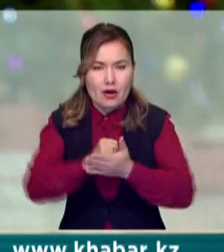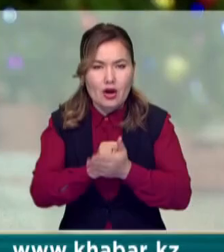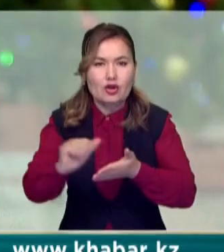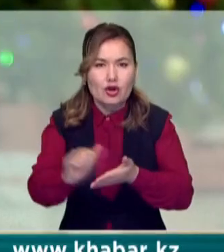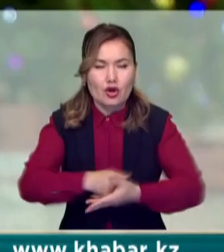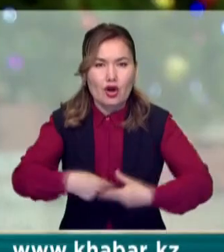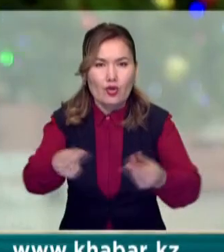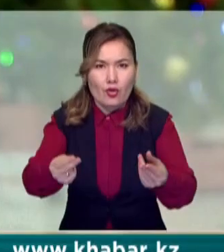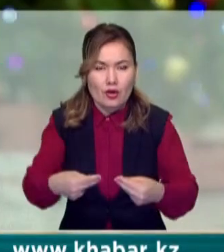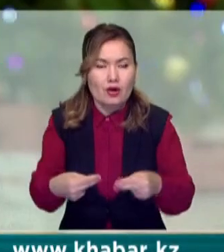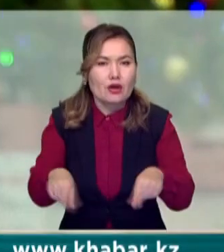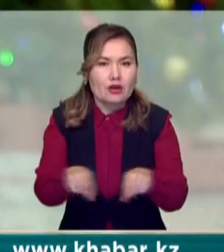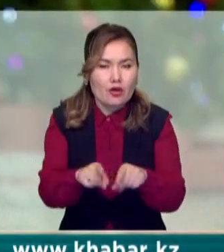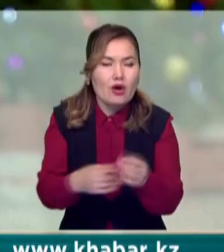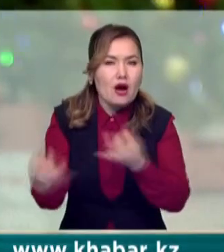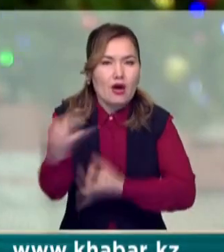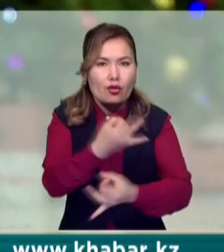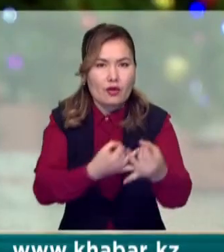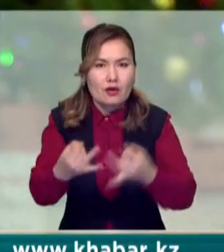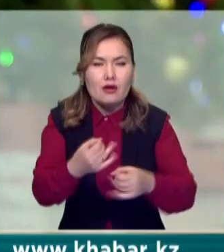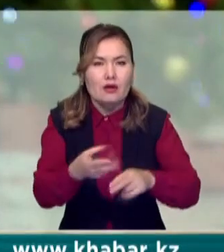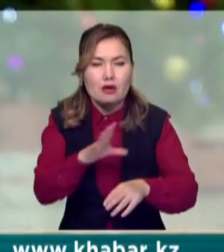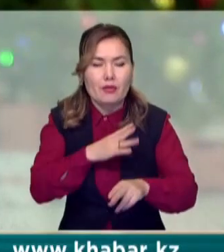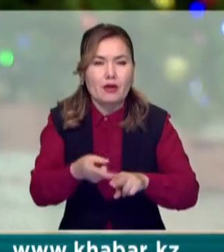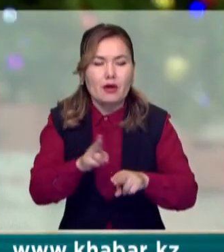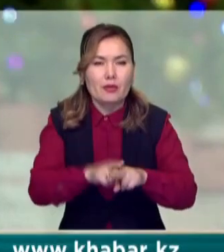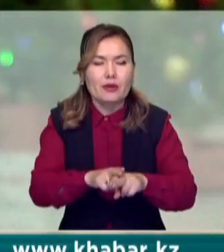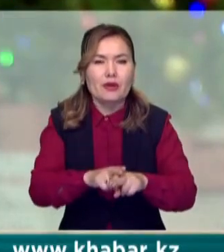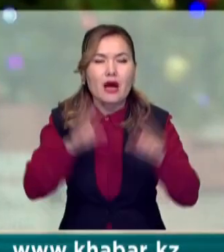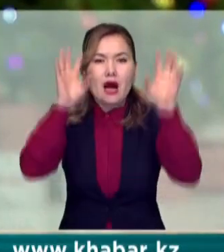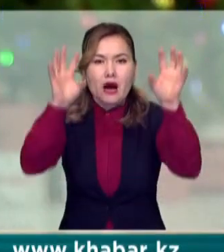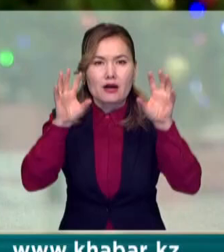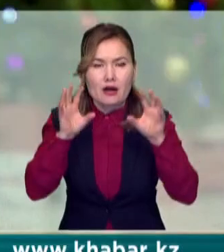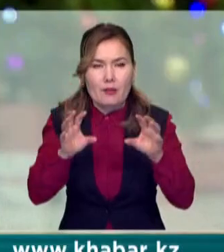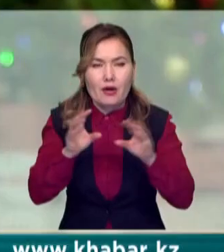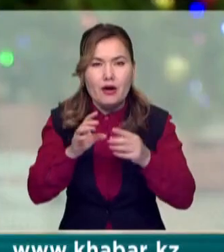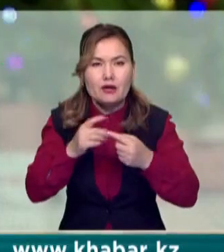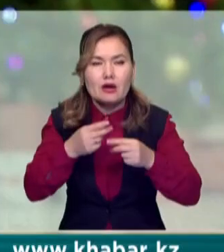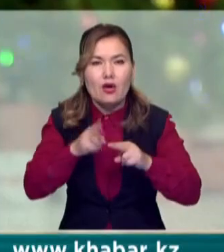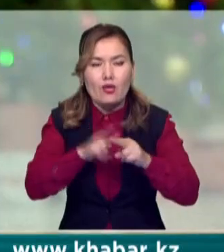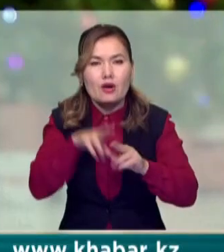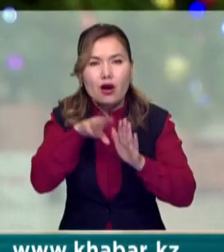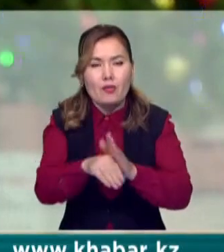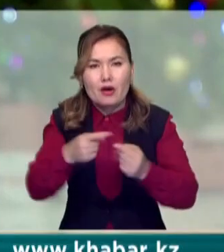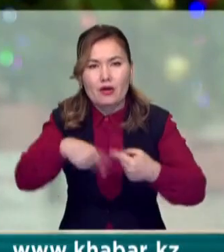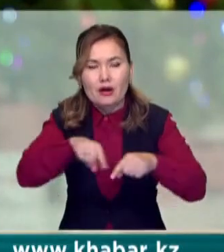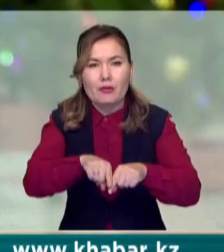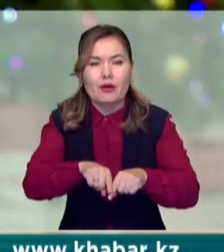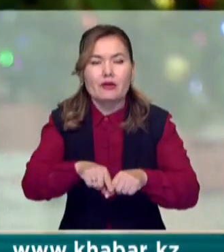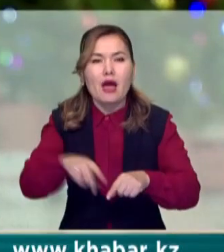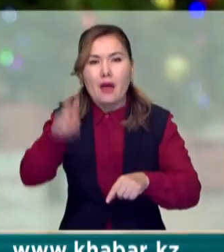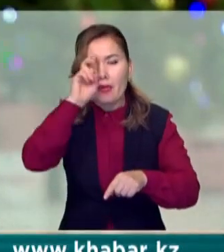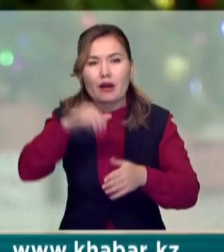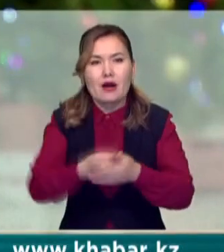да депутаттардың сүзгісінен өтті. Жалпы бұл конвенцияға ұйымға мүше мемлекеттердің басшылары 2017